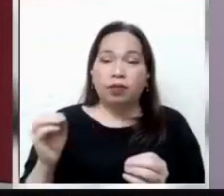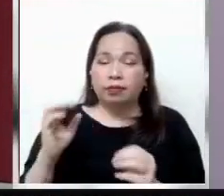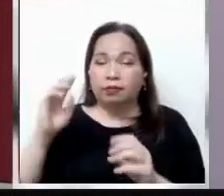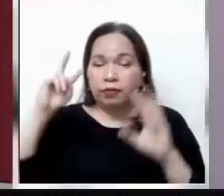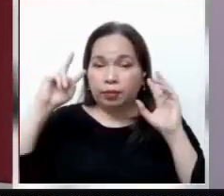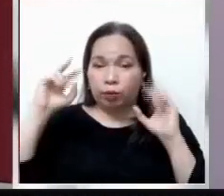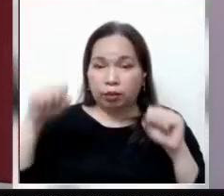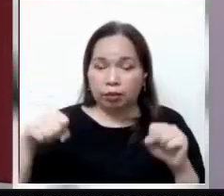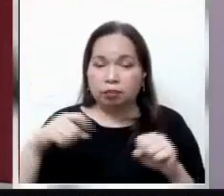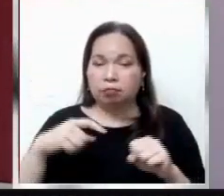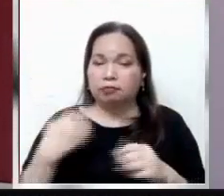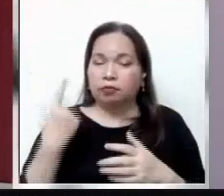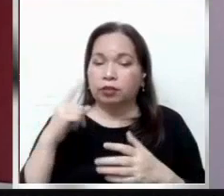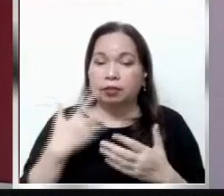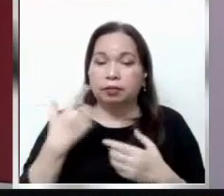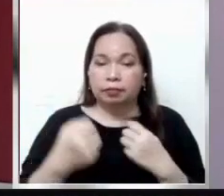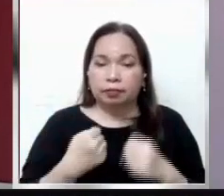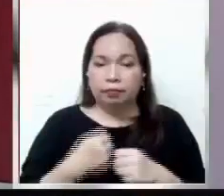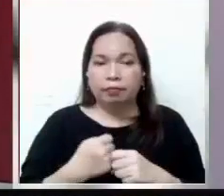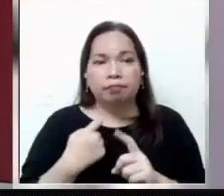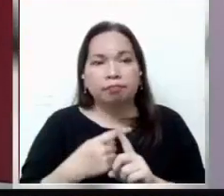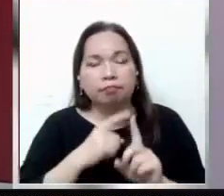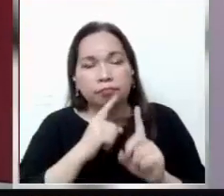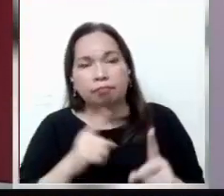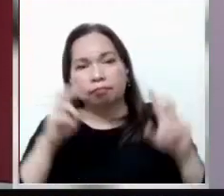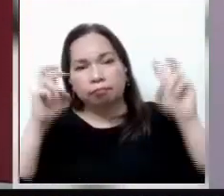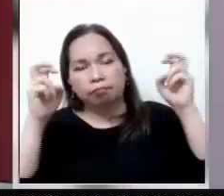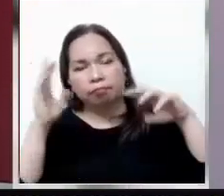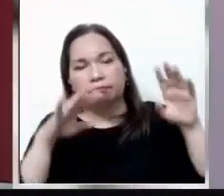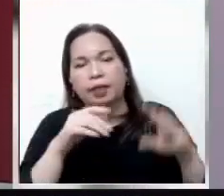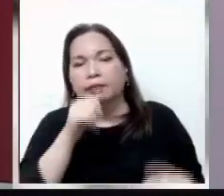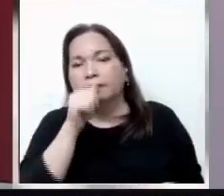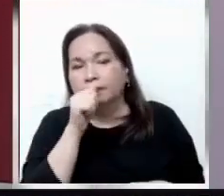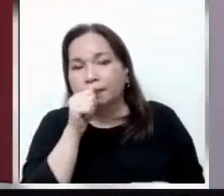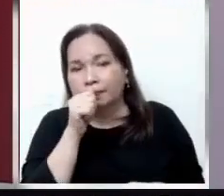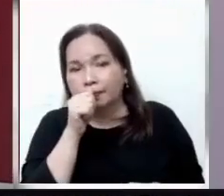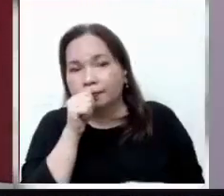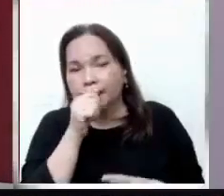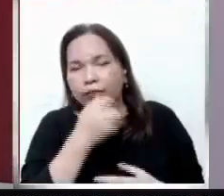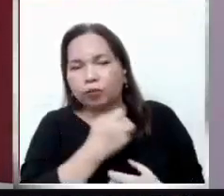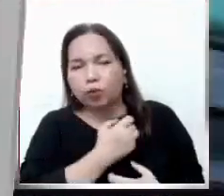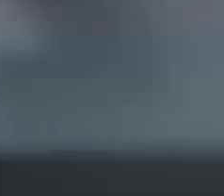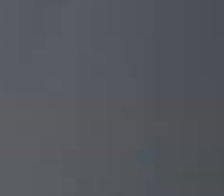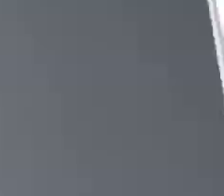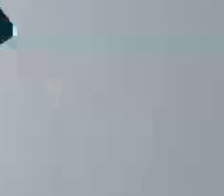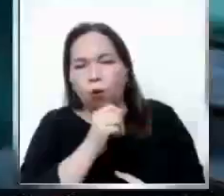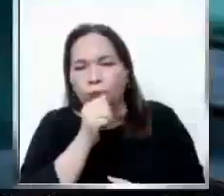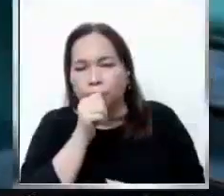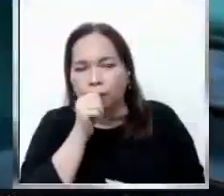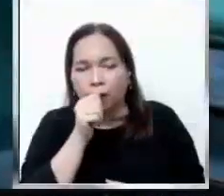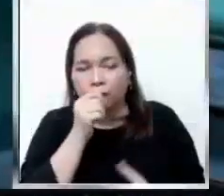din ito ang isyung may confidential fund ang mataas na kapulungan. Nakatutok si Mav Gonzalez.